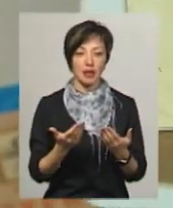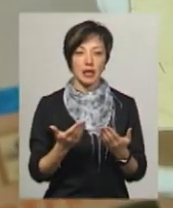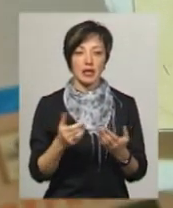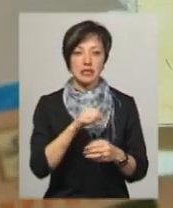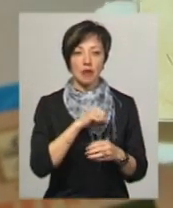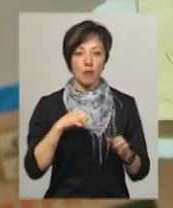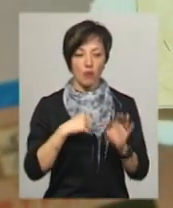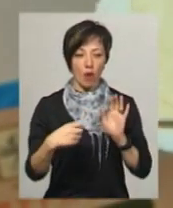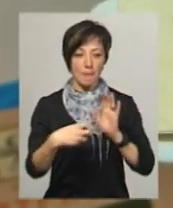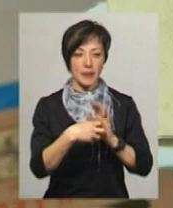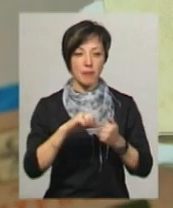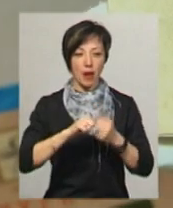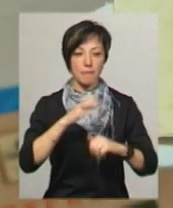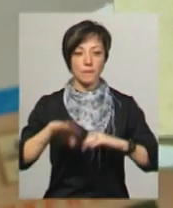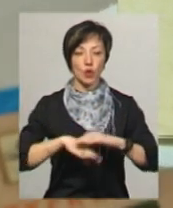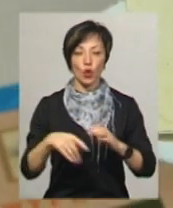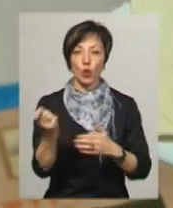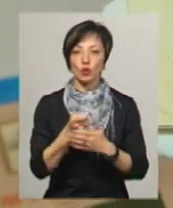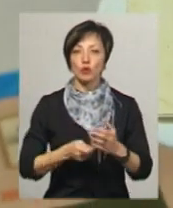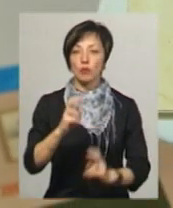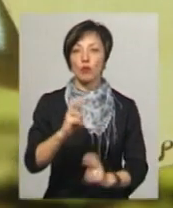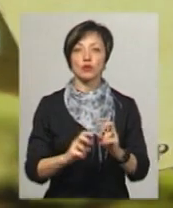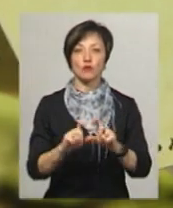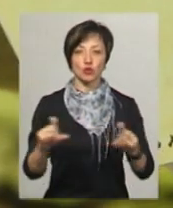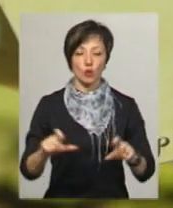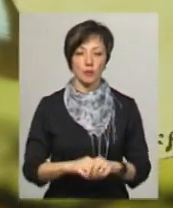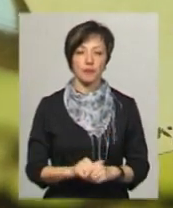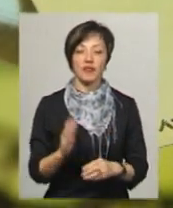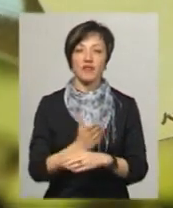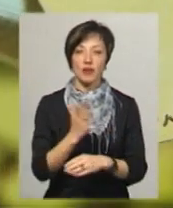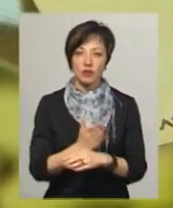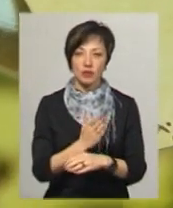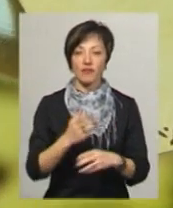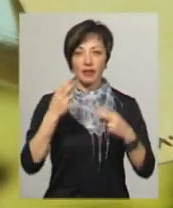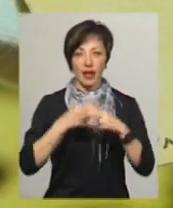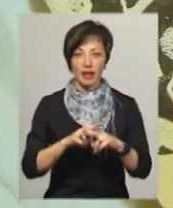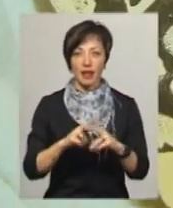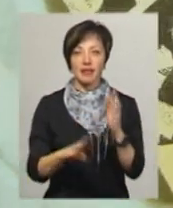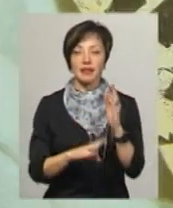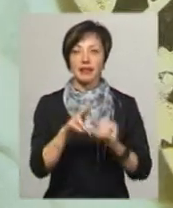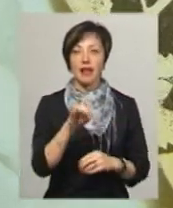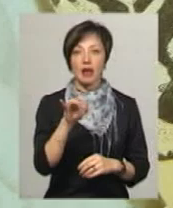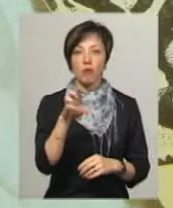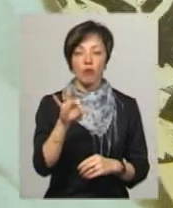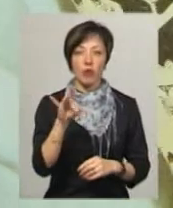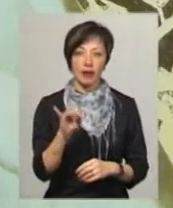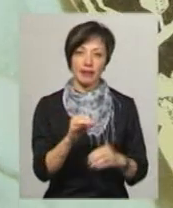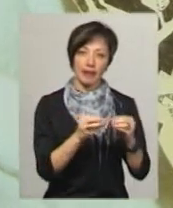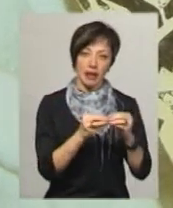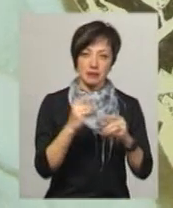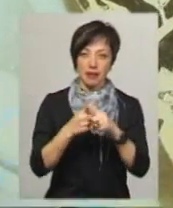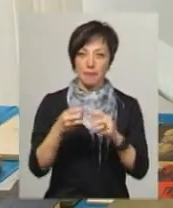саму емблему Кам'янець-Подільської художньо-промислової школи. Виготовили поштівку у техніці дерибори розміром 10 на